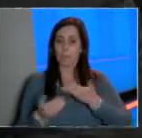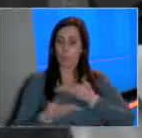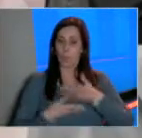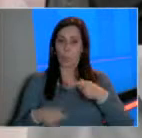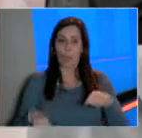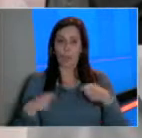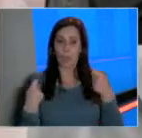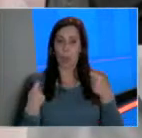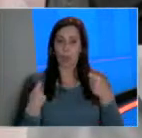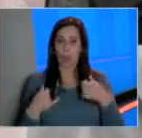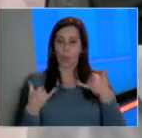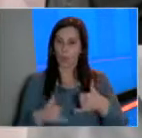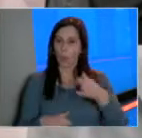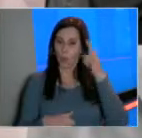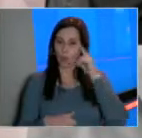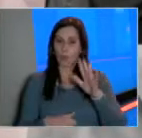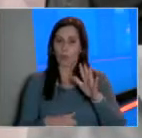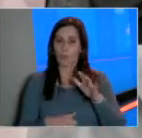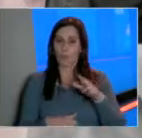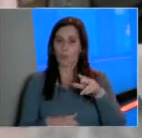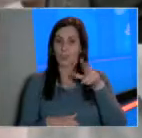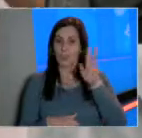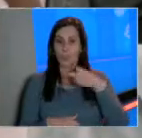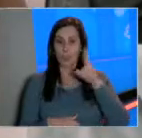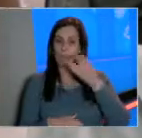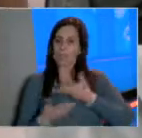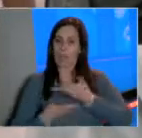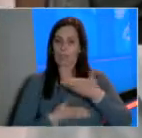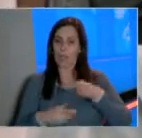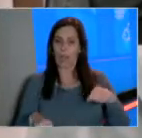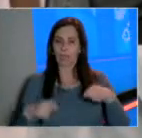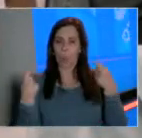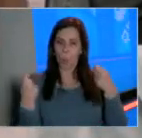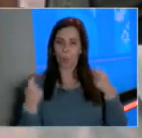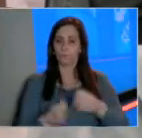אליו, היום אני חושבת שיש אליו יותר התייחסות.